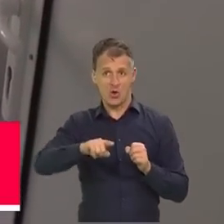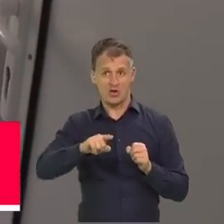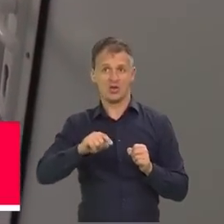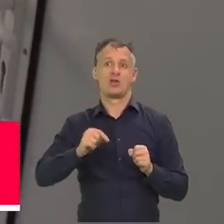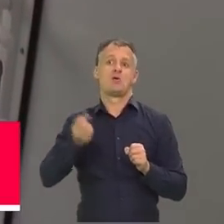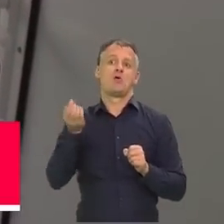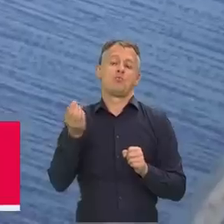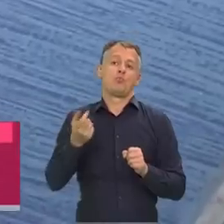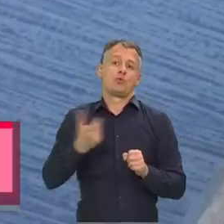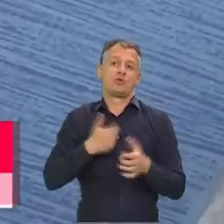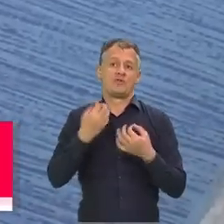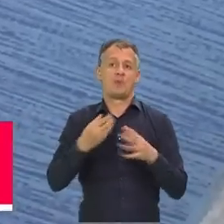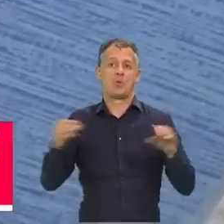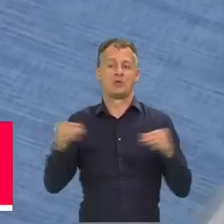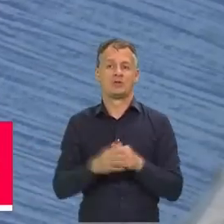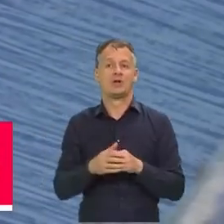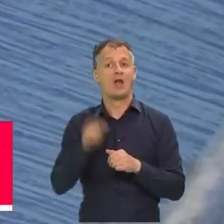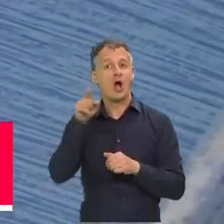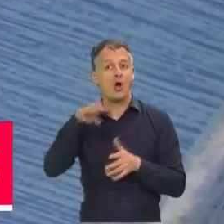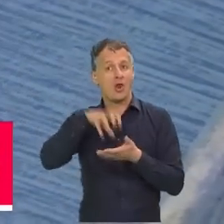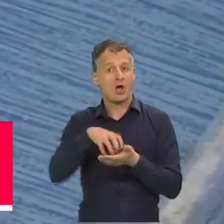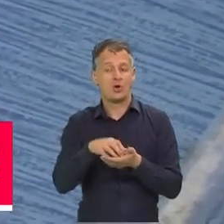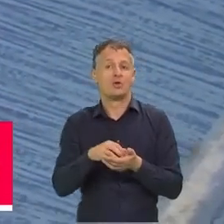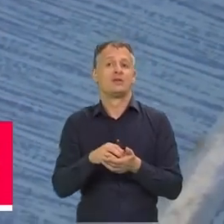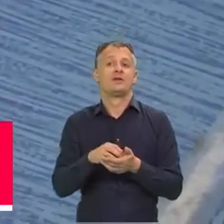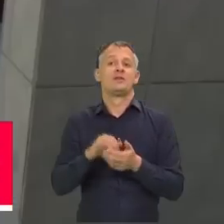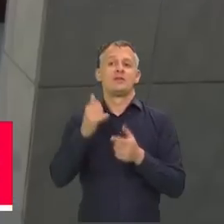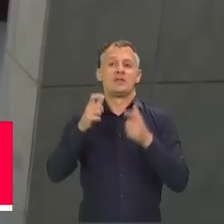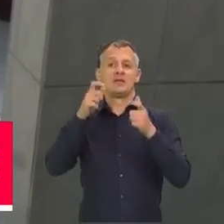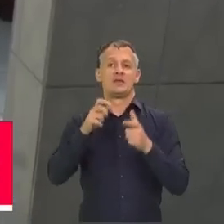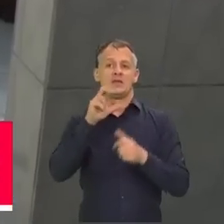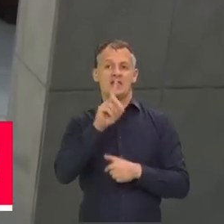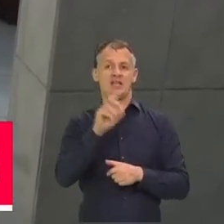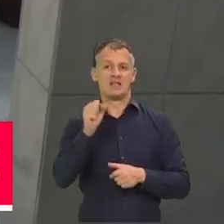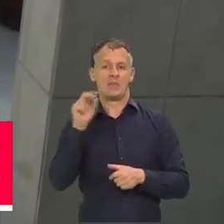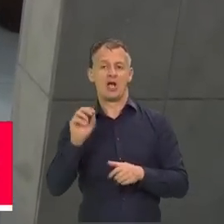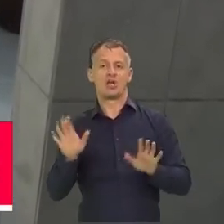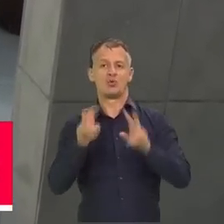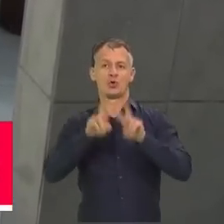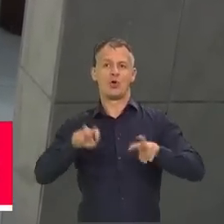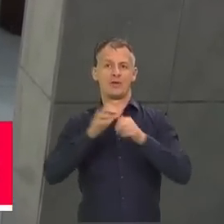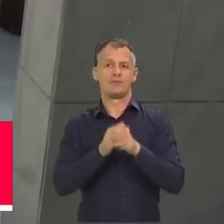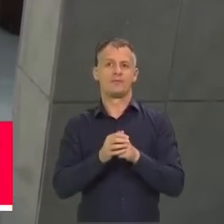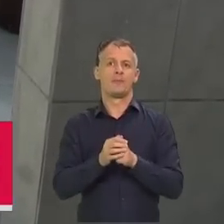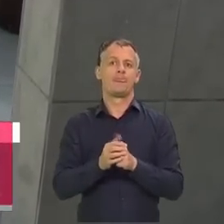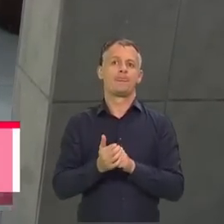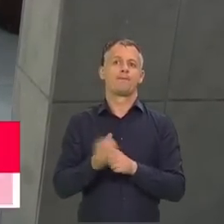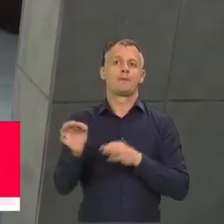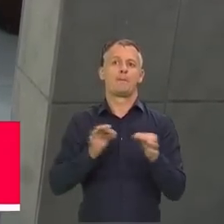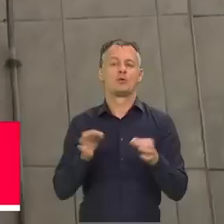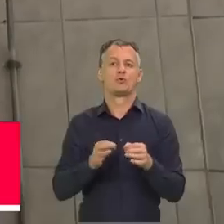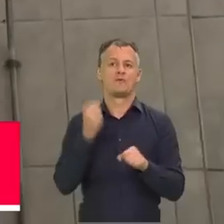mai mulți. La baza nautică de la Orșova, reprezentanții Direcției de Sănătate Publică au declanșat o anchetă. Măsurile dispuse în timpul